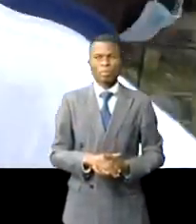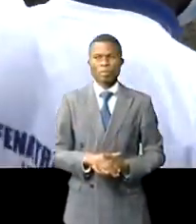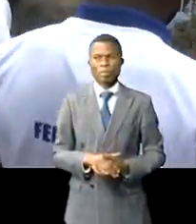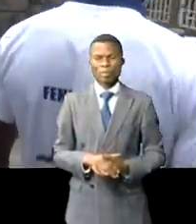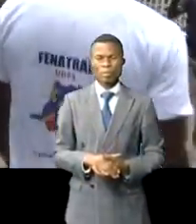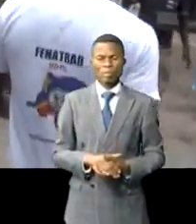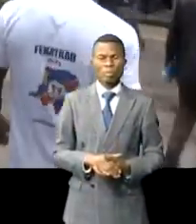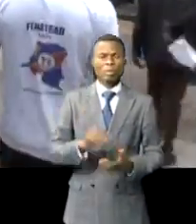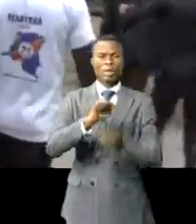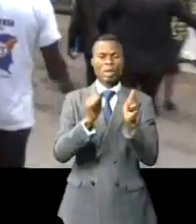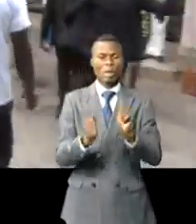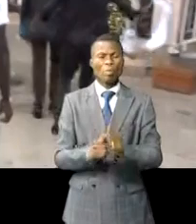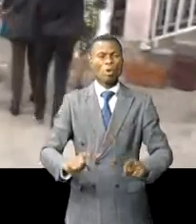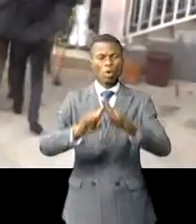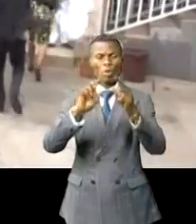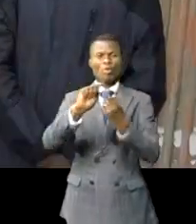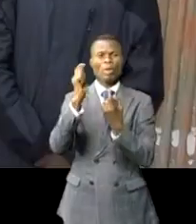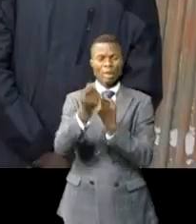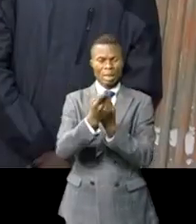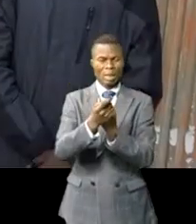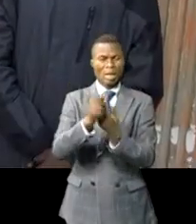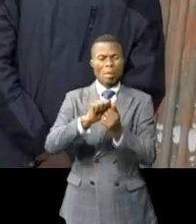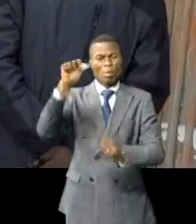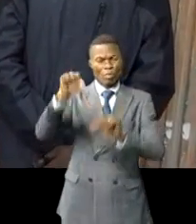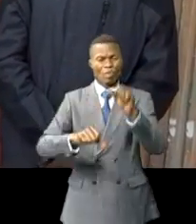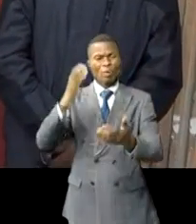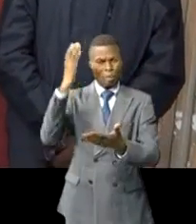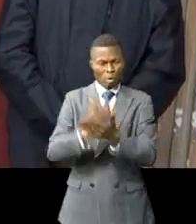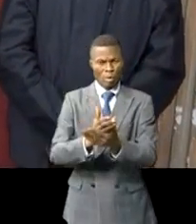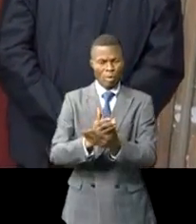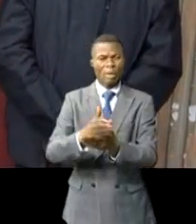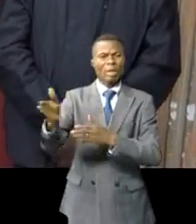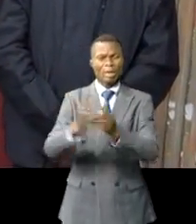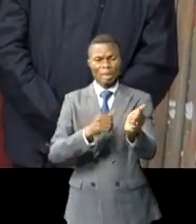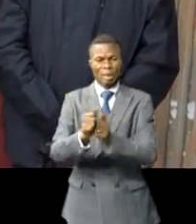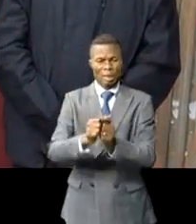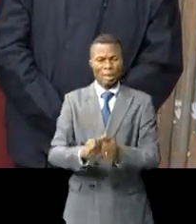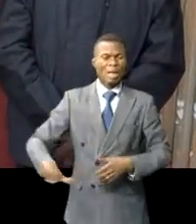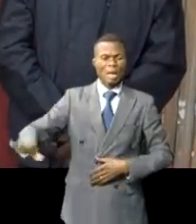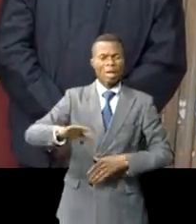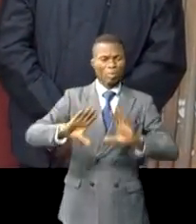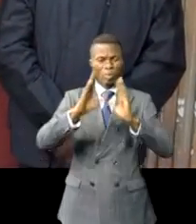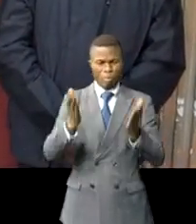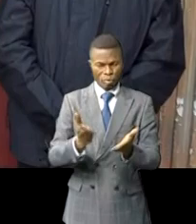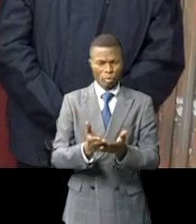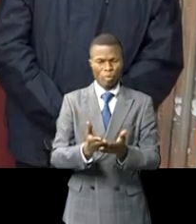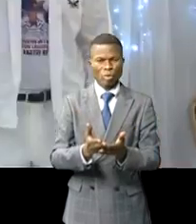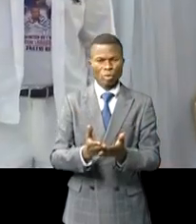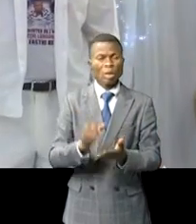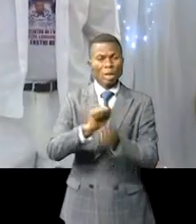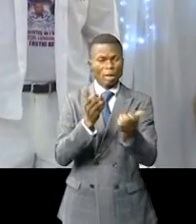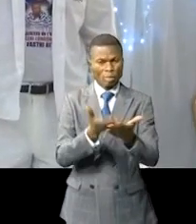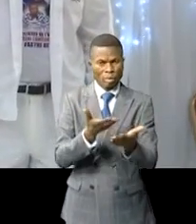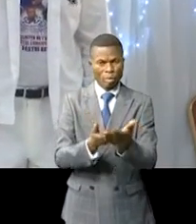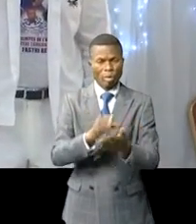Le tribalisme constitue une antivaleur à combattre et à bannir sous toutes ses formes en RDC. Ces sujets